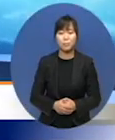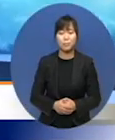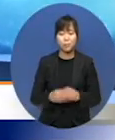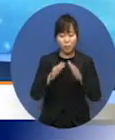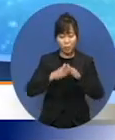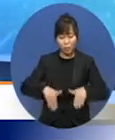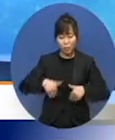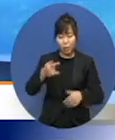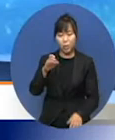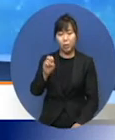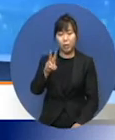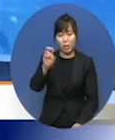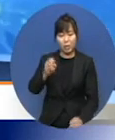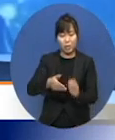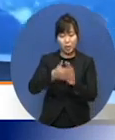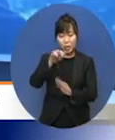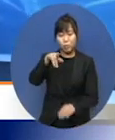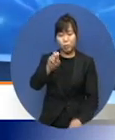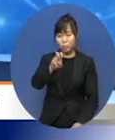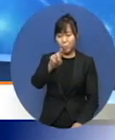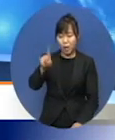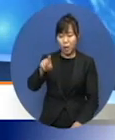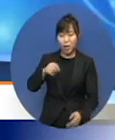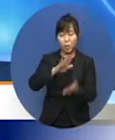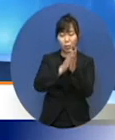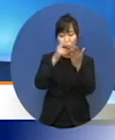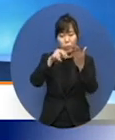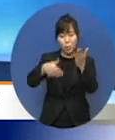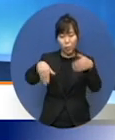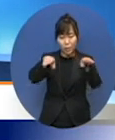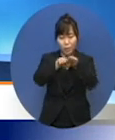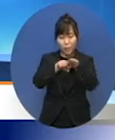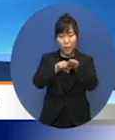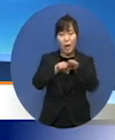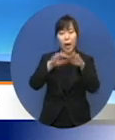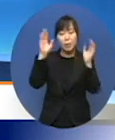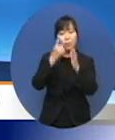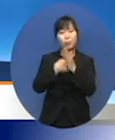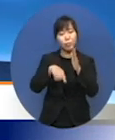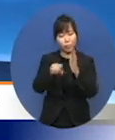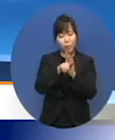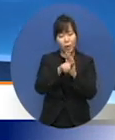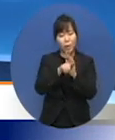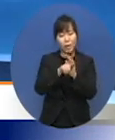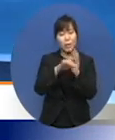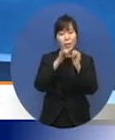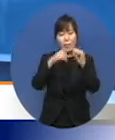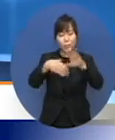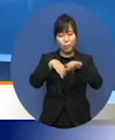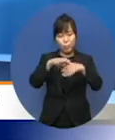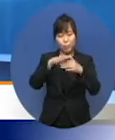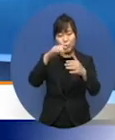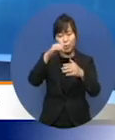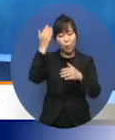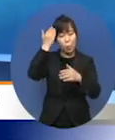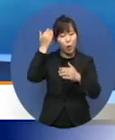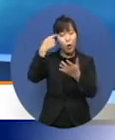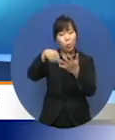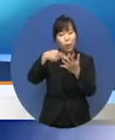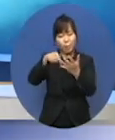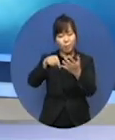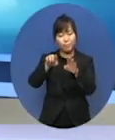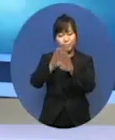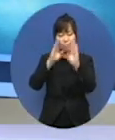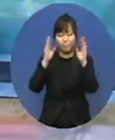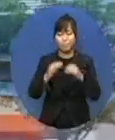전남 광양시의 중마도서관이 청소년을 위한 인문 교양 강좌를 열었습니다. 보도에 이영춘